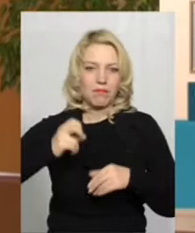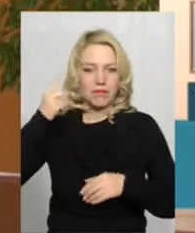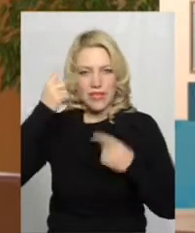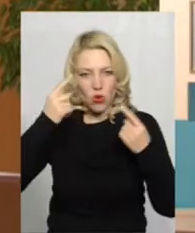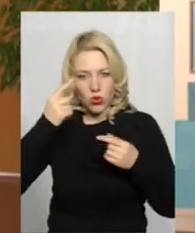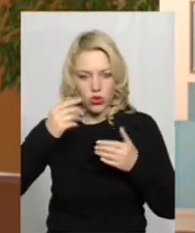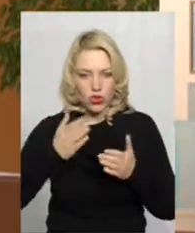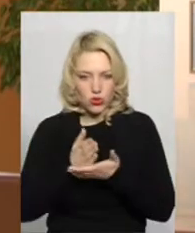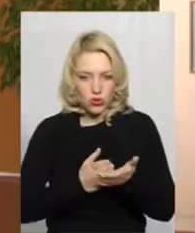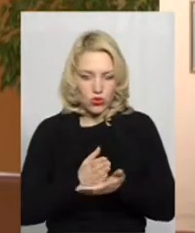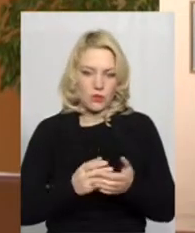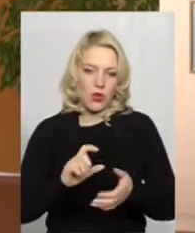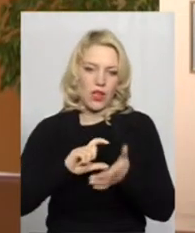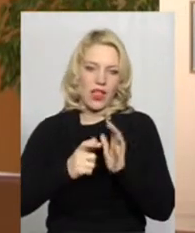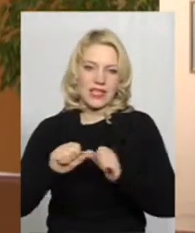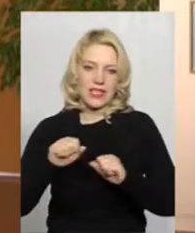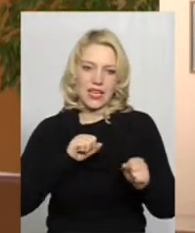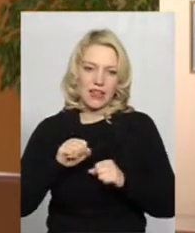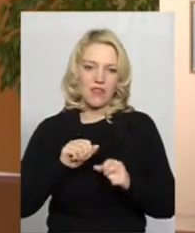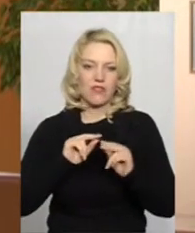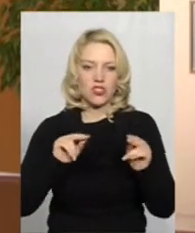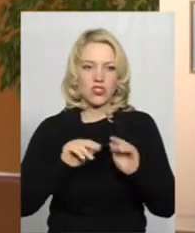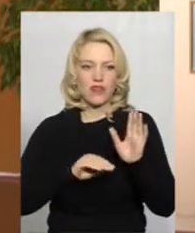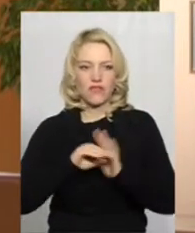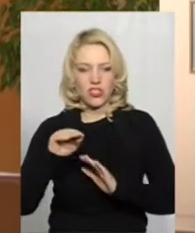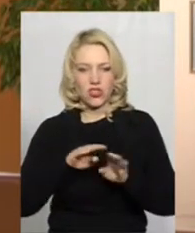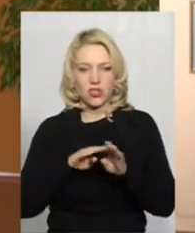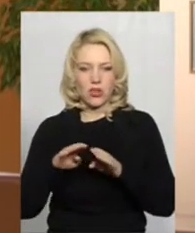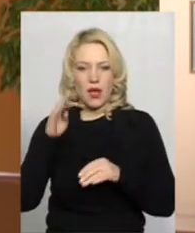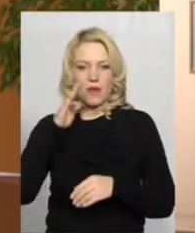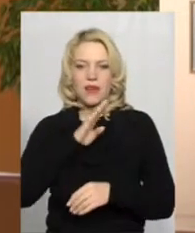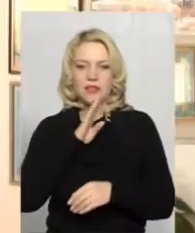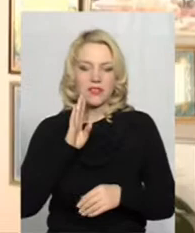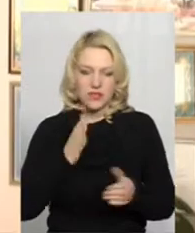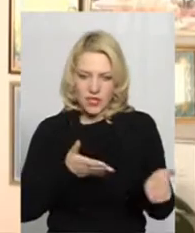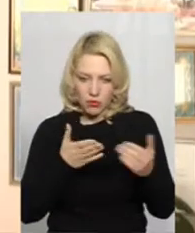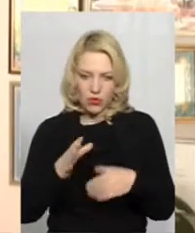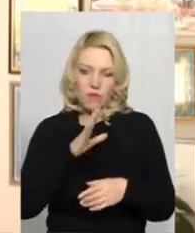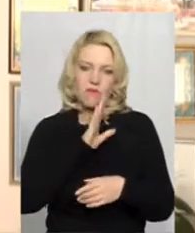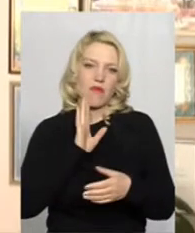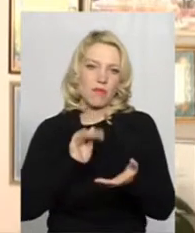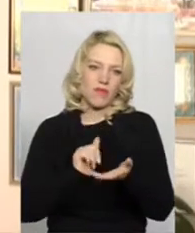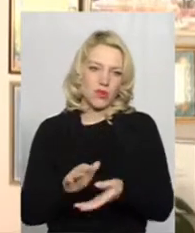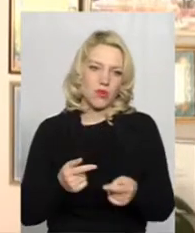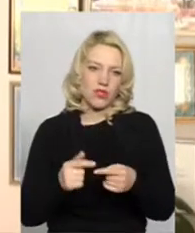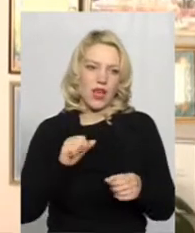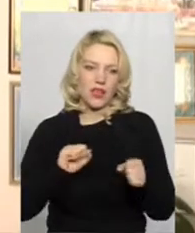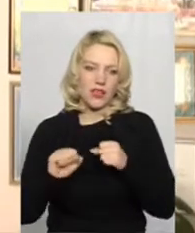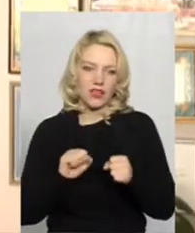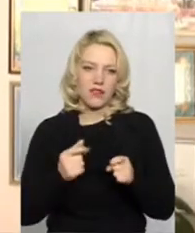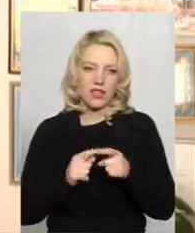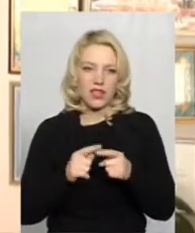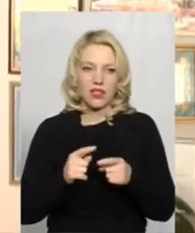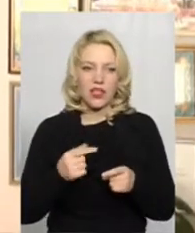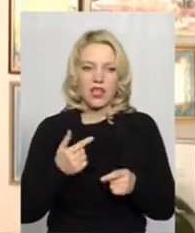вчителів вищої кваліфікаційної категорії, батьків запрошували, але мама відмовилася. Я, як керівник, керуючись тими важелями, які